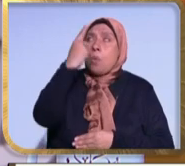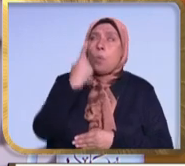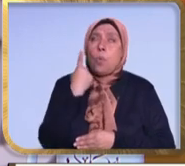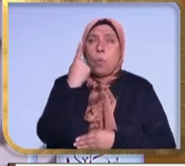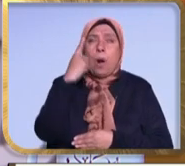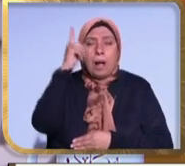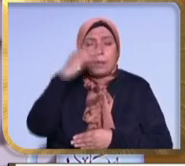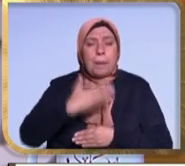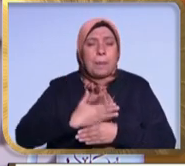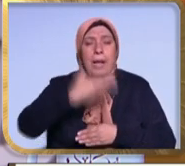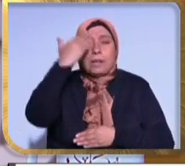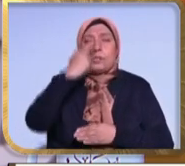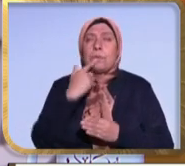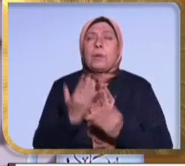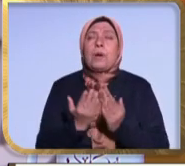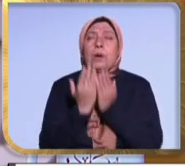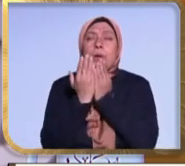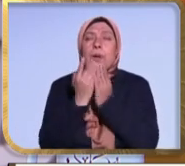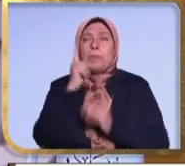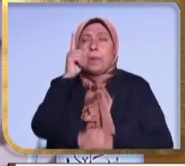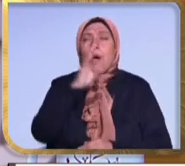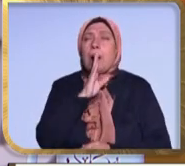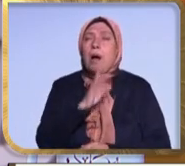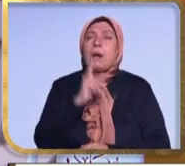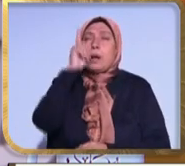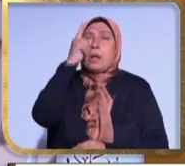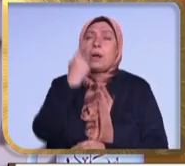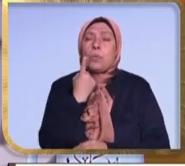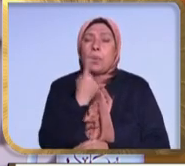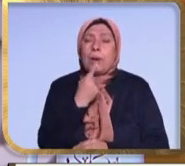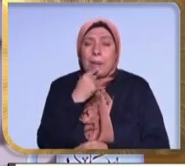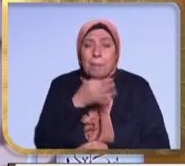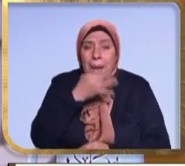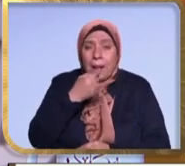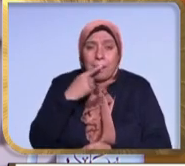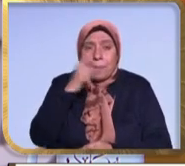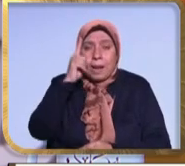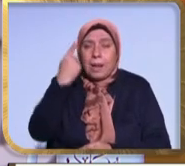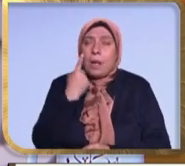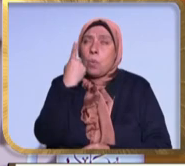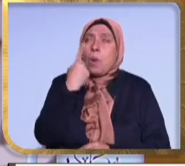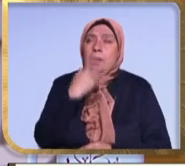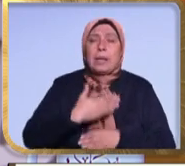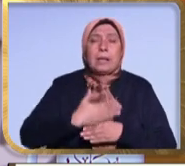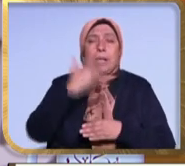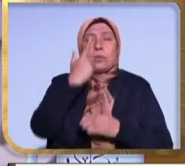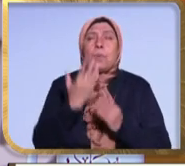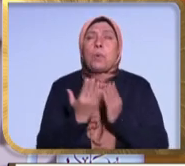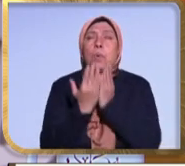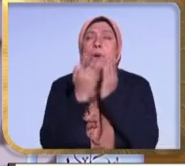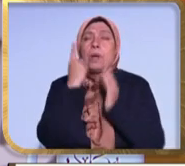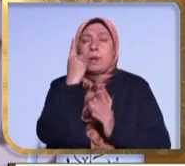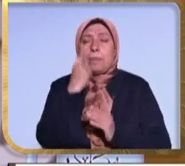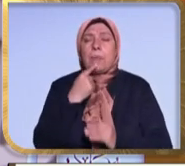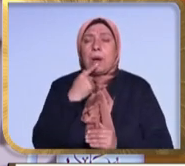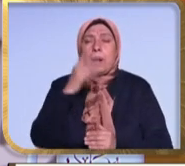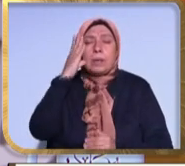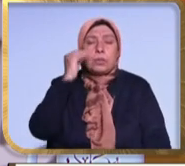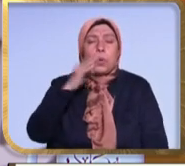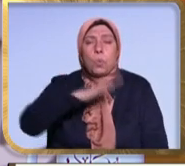الله كاشفة، اللهم بحق ليس لها من دون الله كاشفة. اللهم اغفر للمسلمين